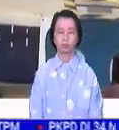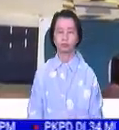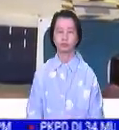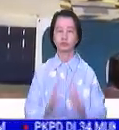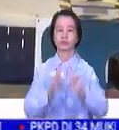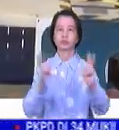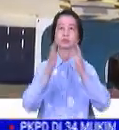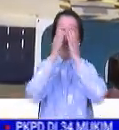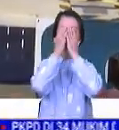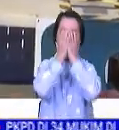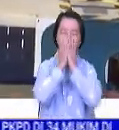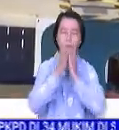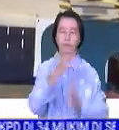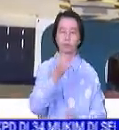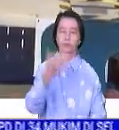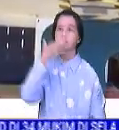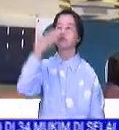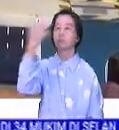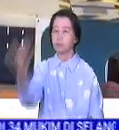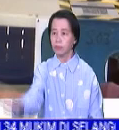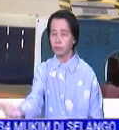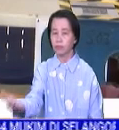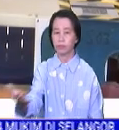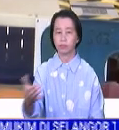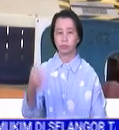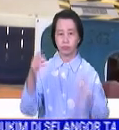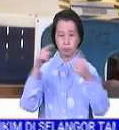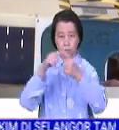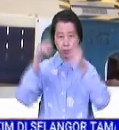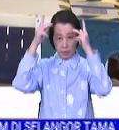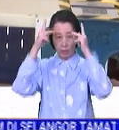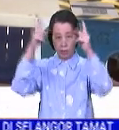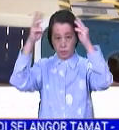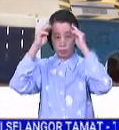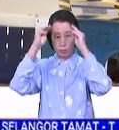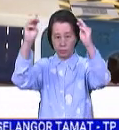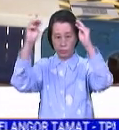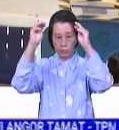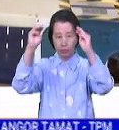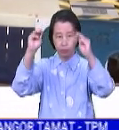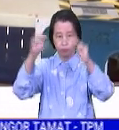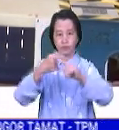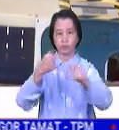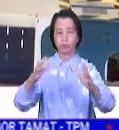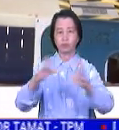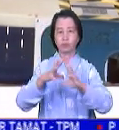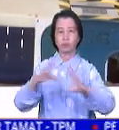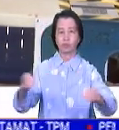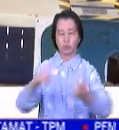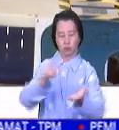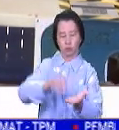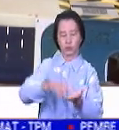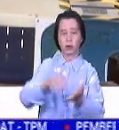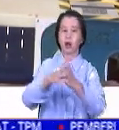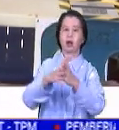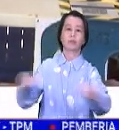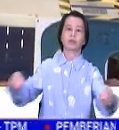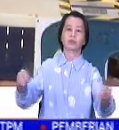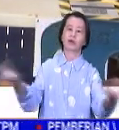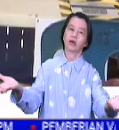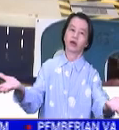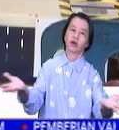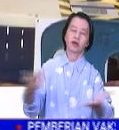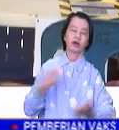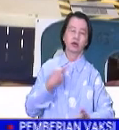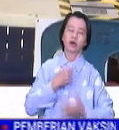bersyukur dan berterima kasih kepada Perdana Menteri daripada pelupusan hutang ni kami